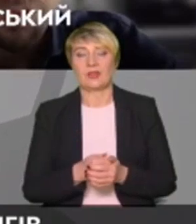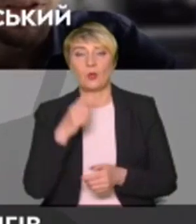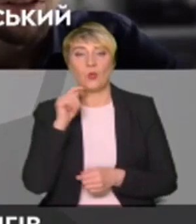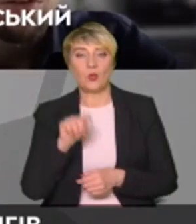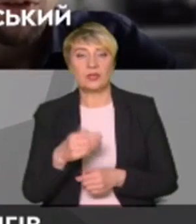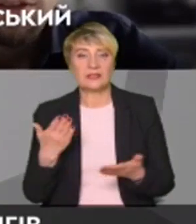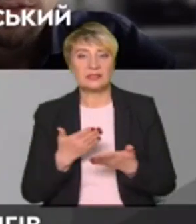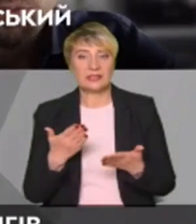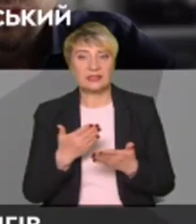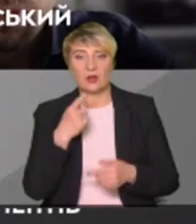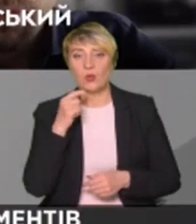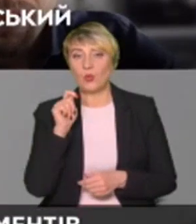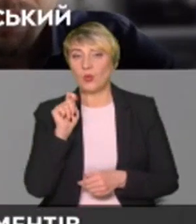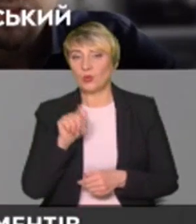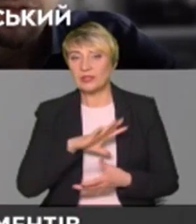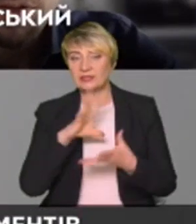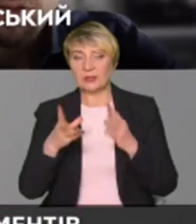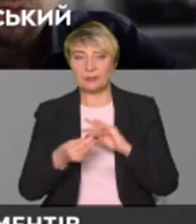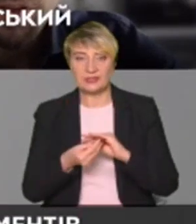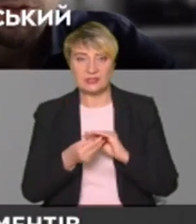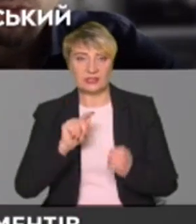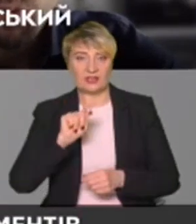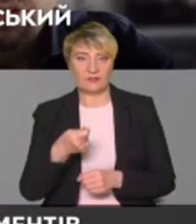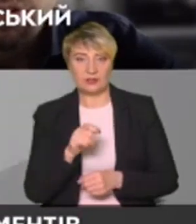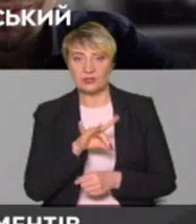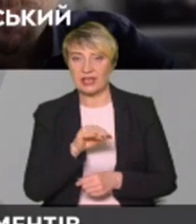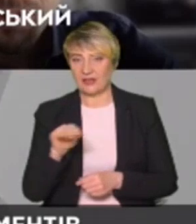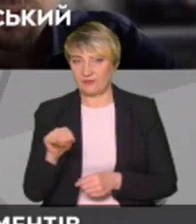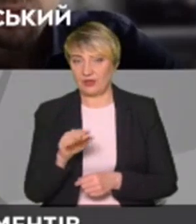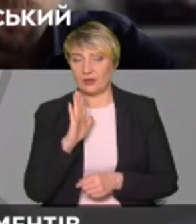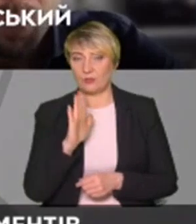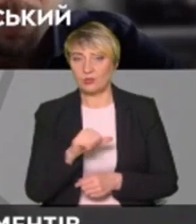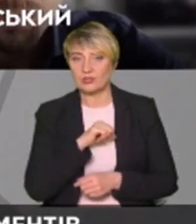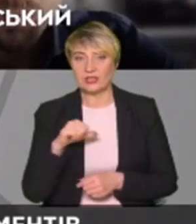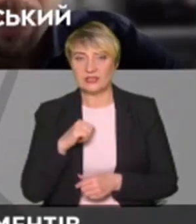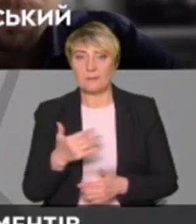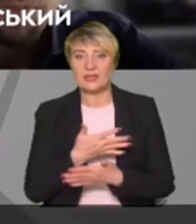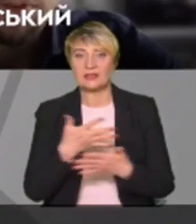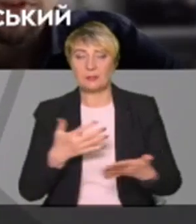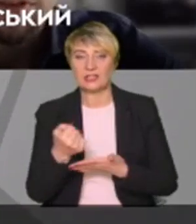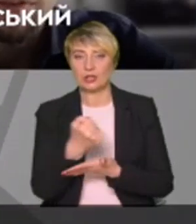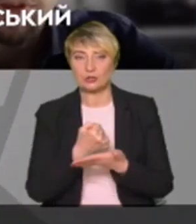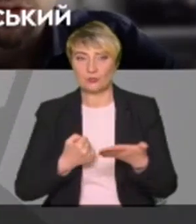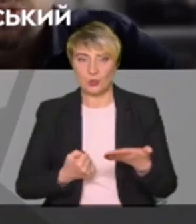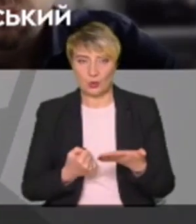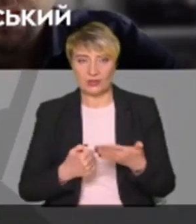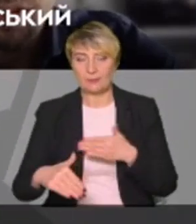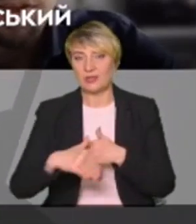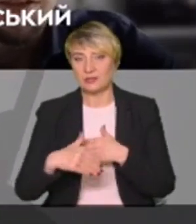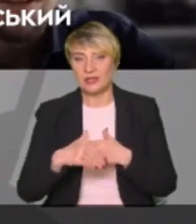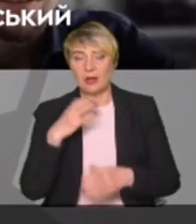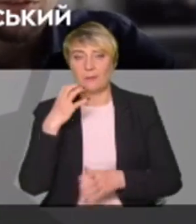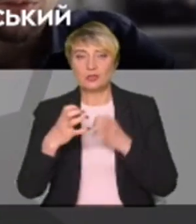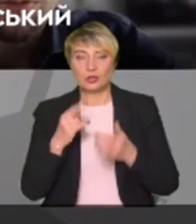Кісінджера, Україна за підсумками війни з Російською Федерацією буде найбільш озброєним суб'єктом міжнародної